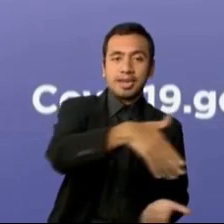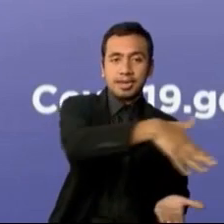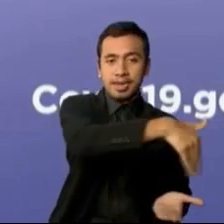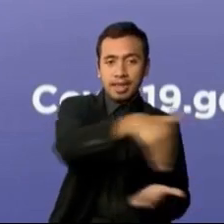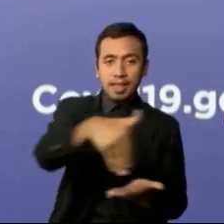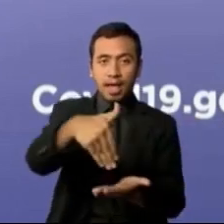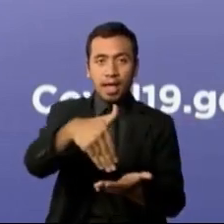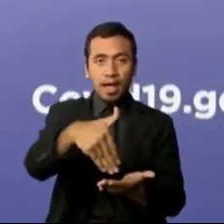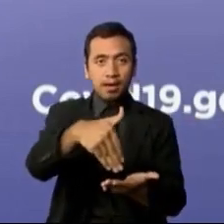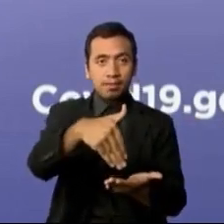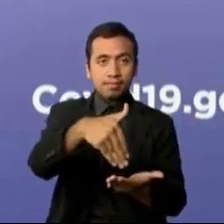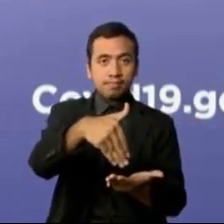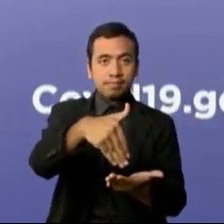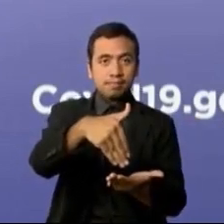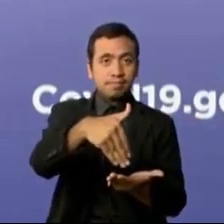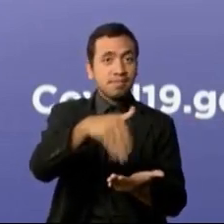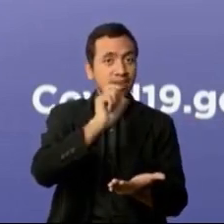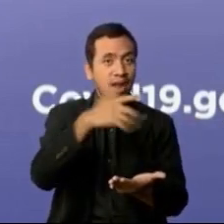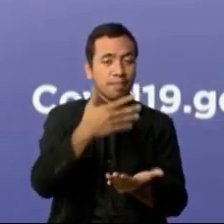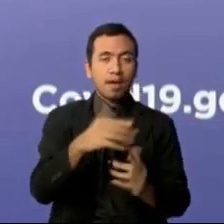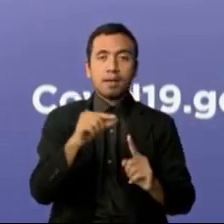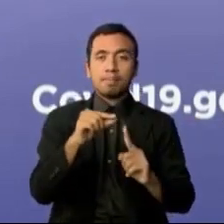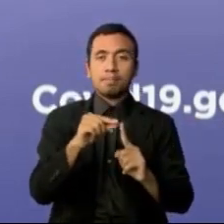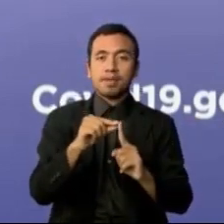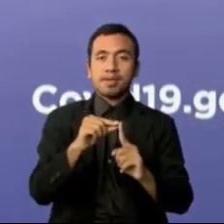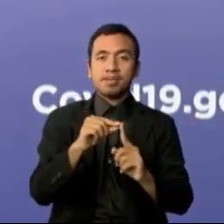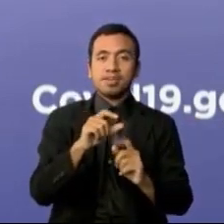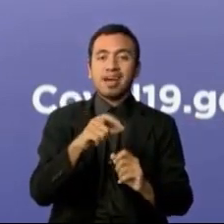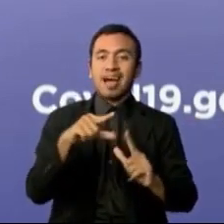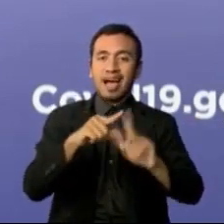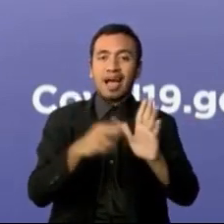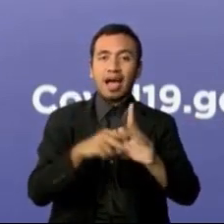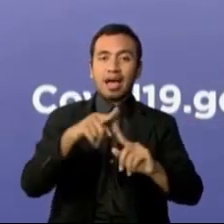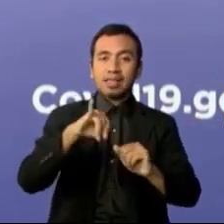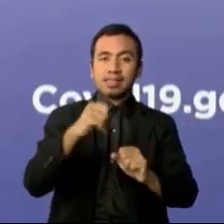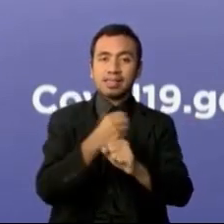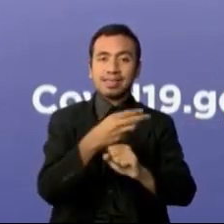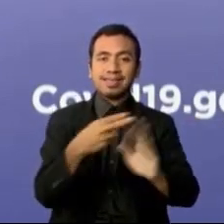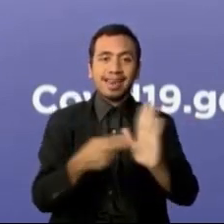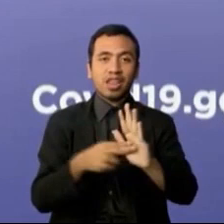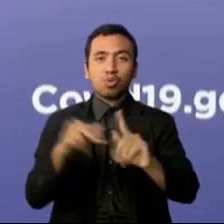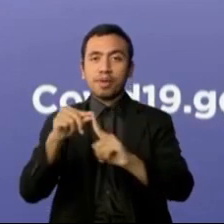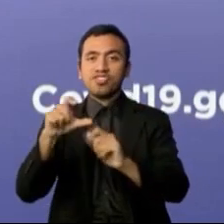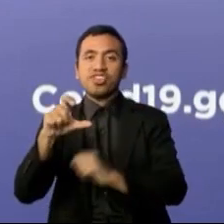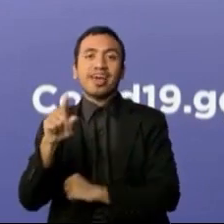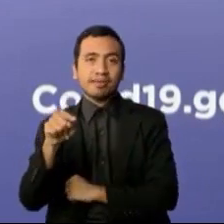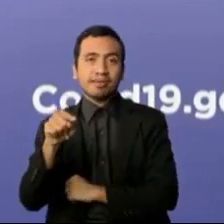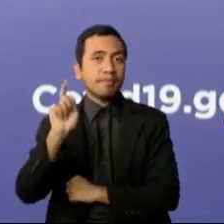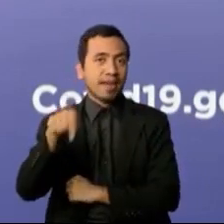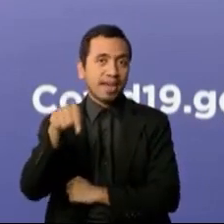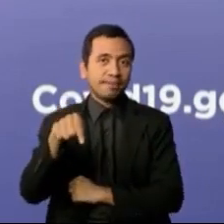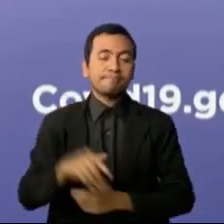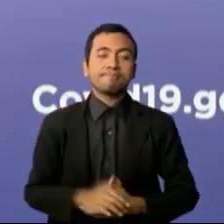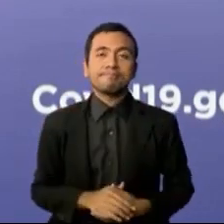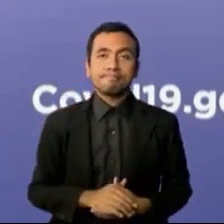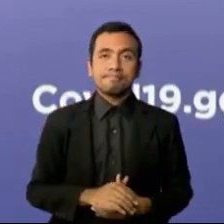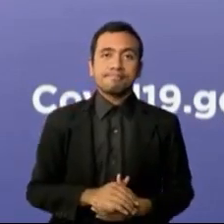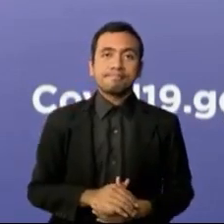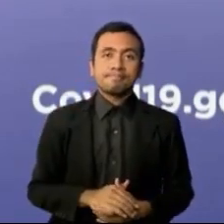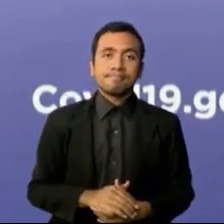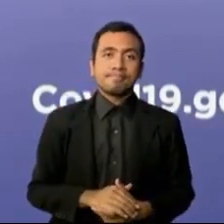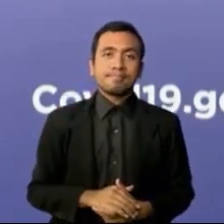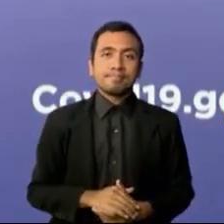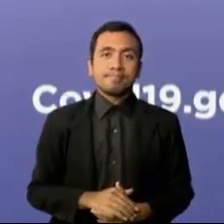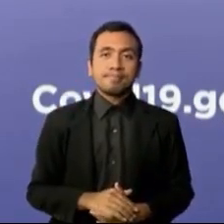antigen bukan melakukan pemeriksaan antibodi Oleh karena itu sudah sekalian secara